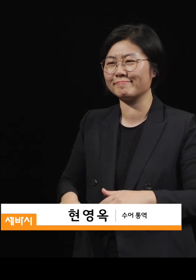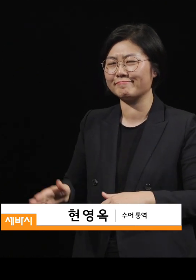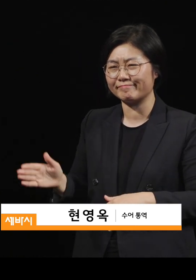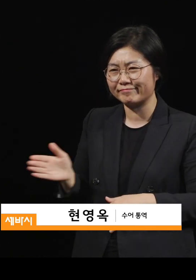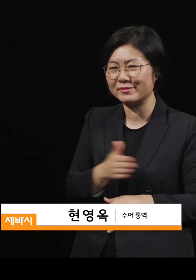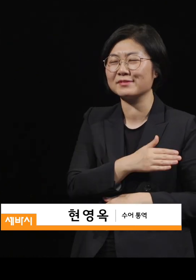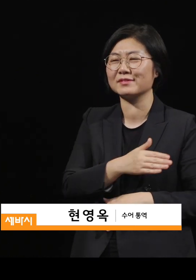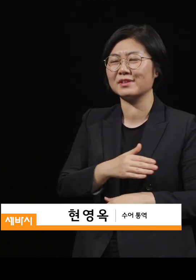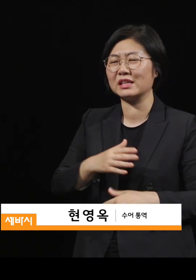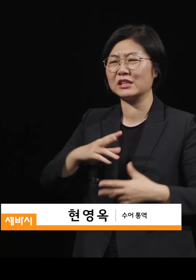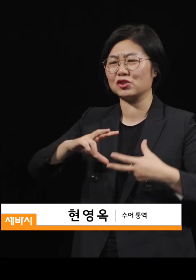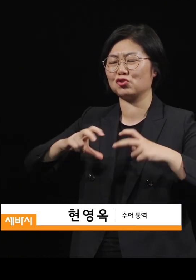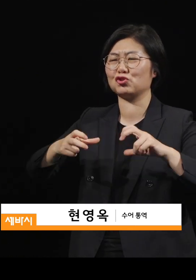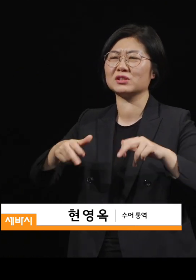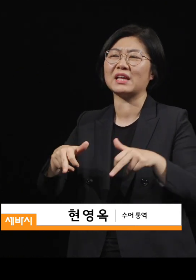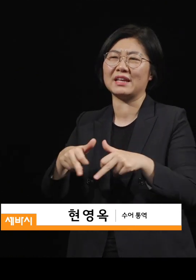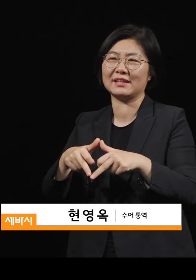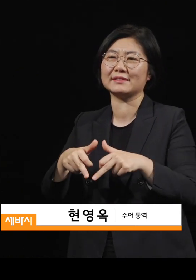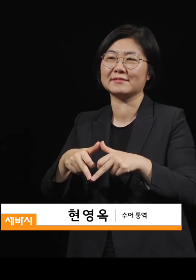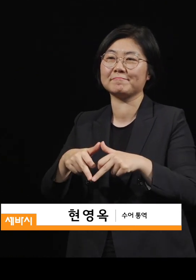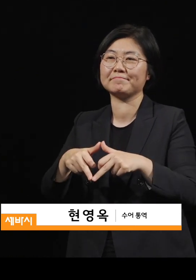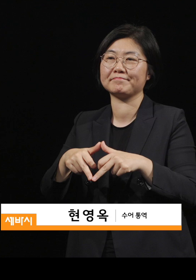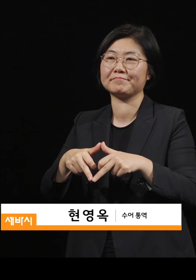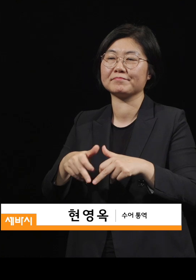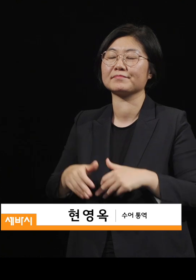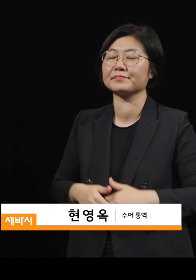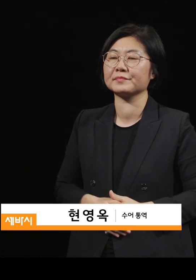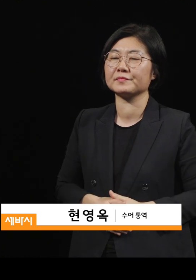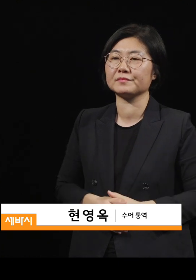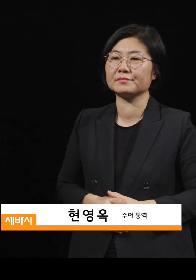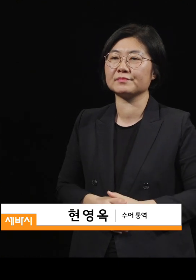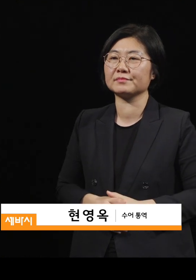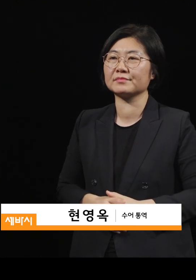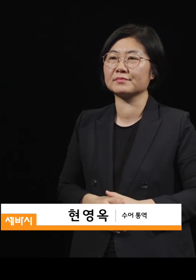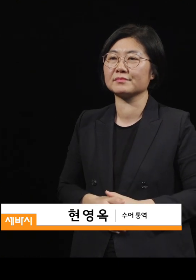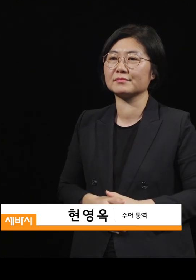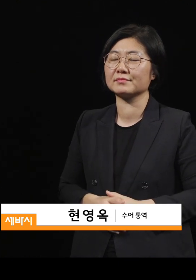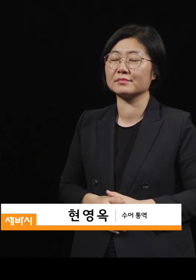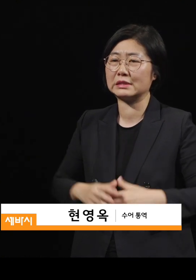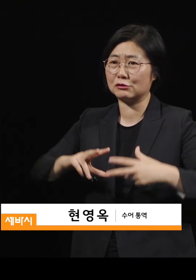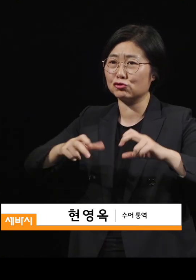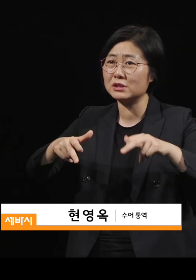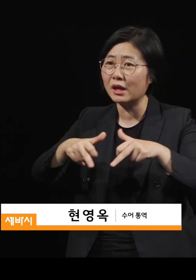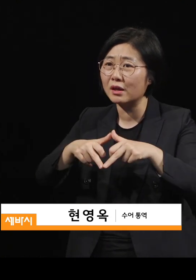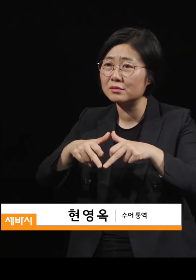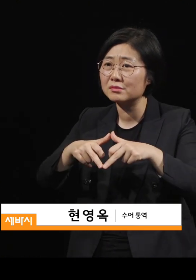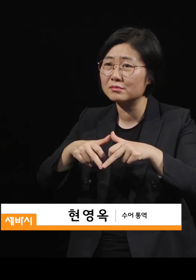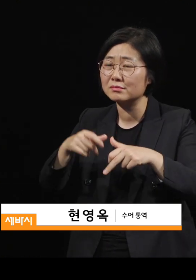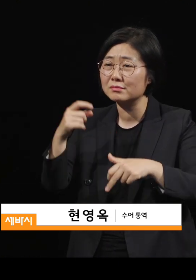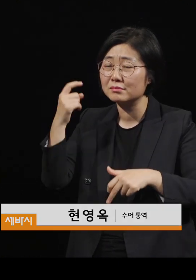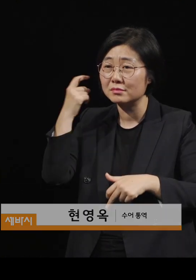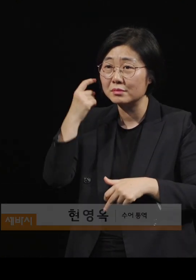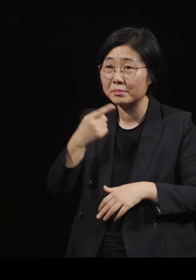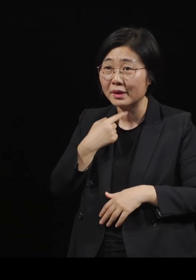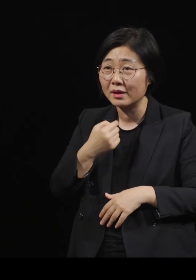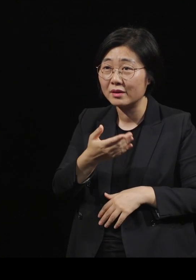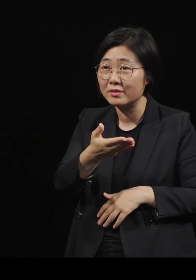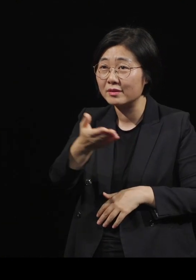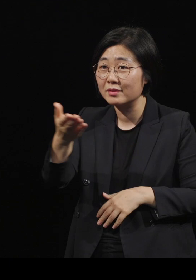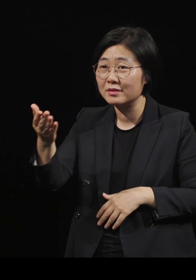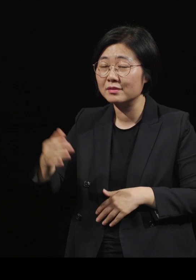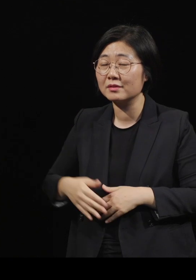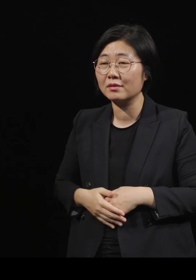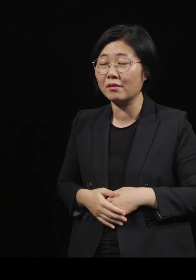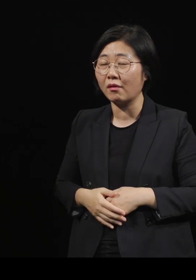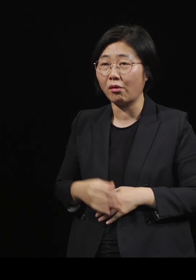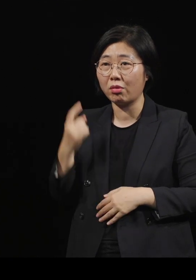네, 저는 선천성 근육장애인입니다. 근육장애라고 혹시 들어보셨나요?